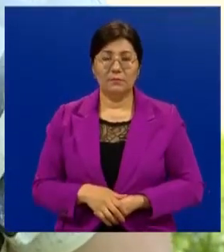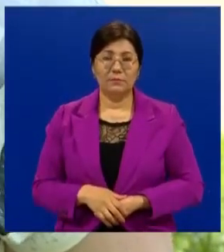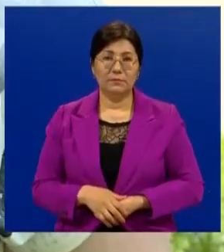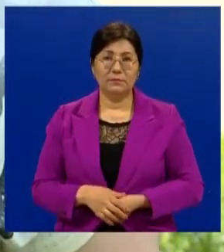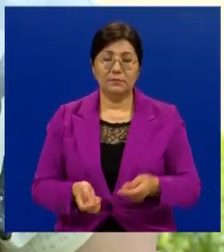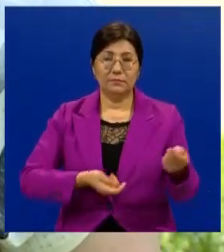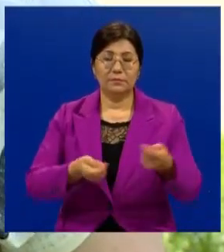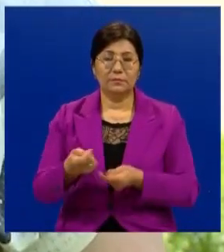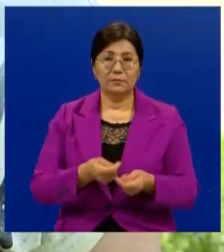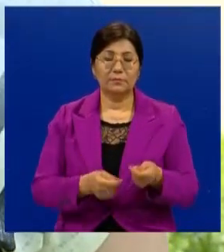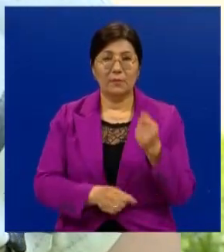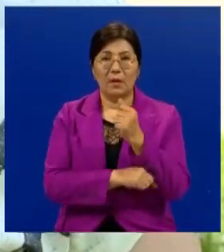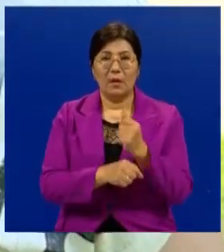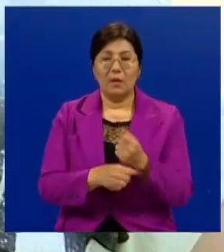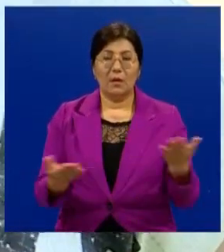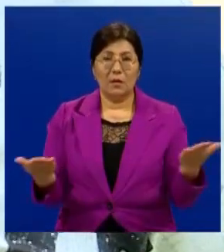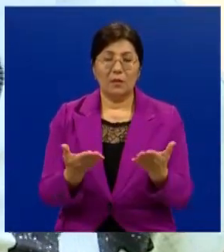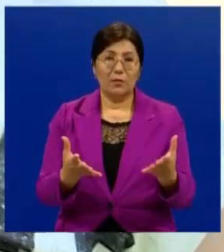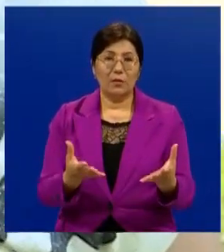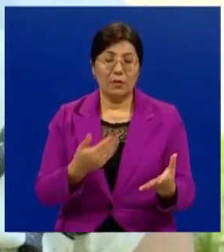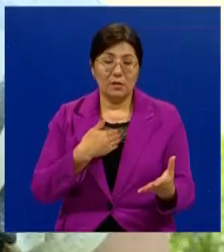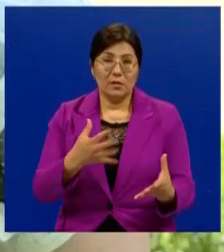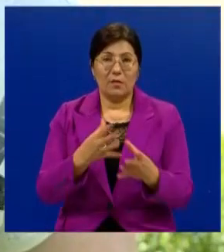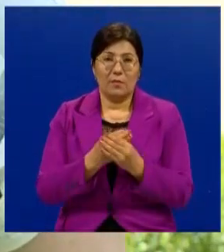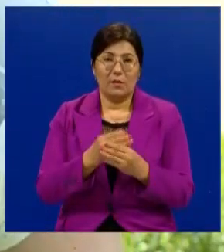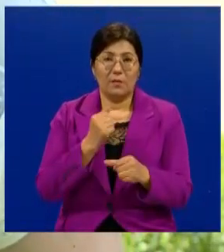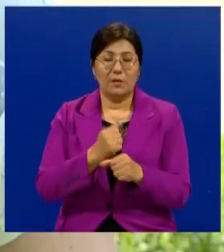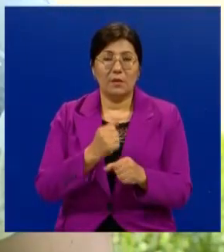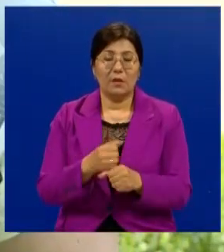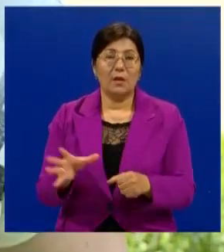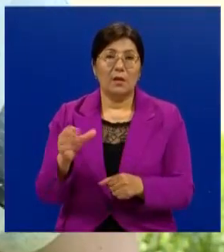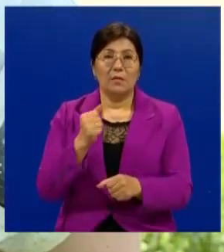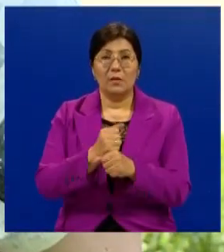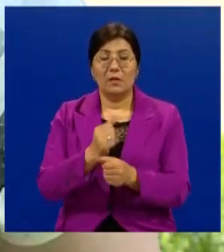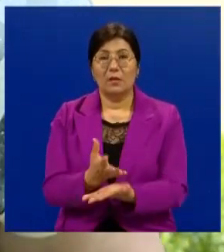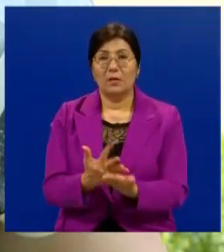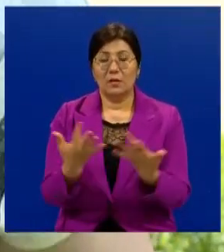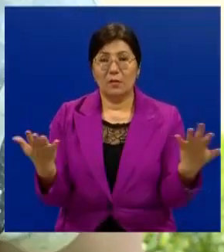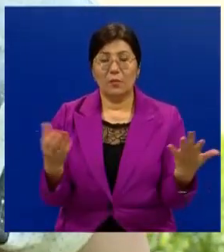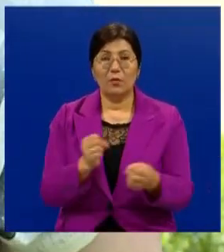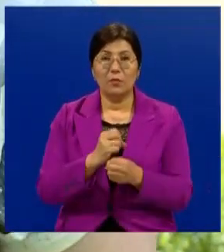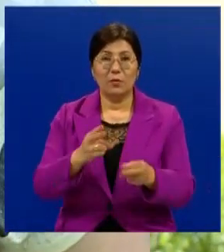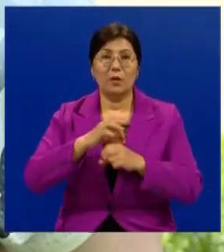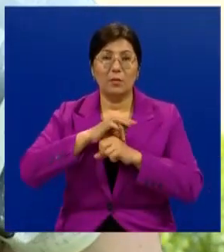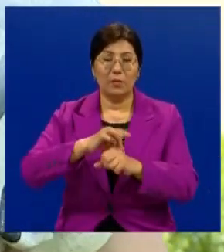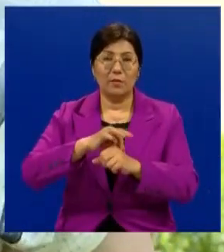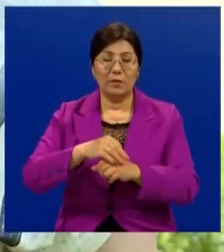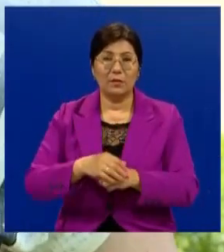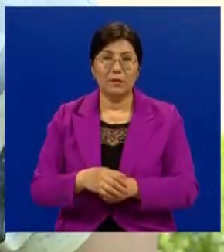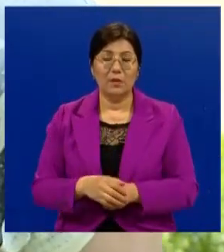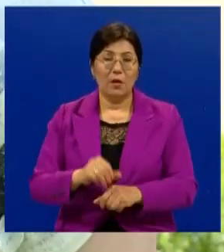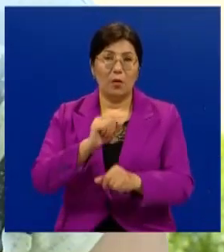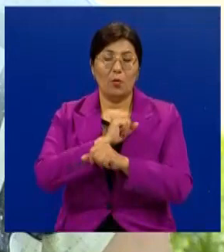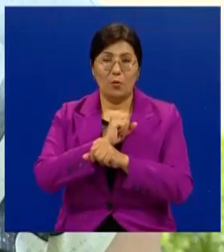коллегам, которые с нами проработали все формы, методы, как проводить это отдых